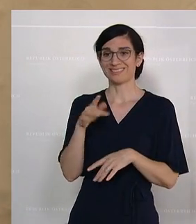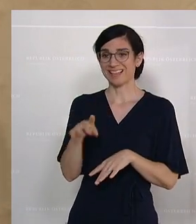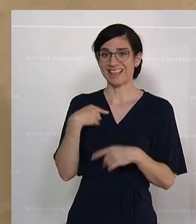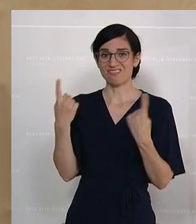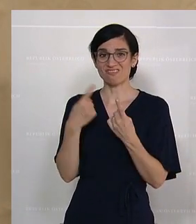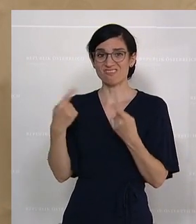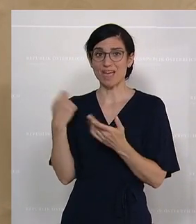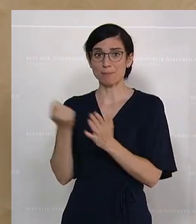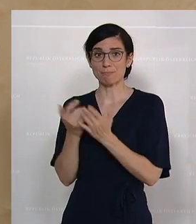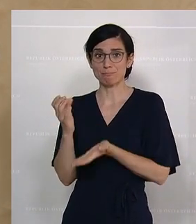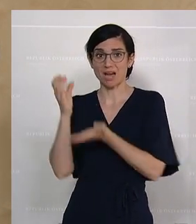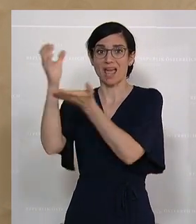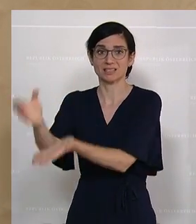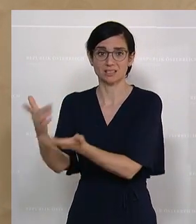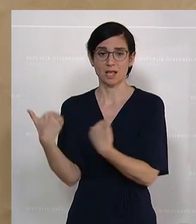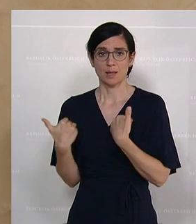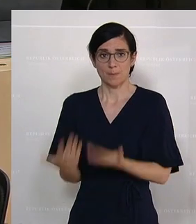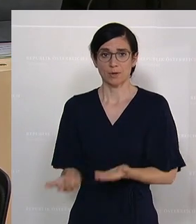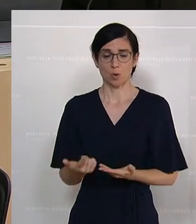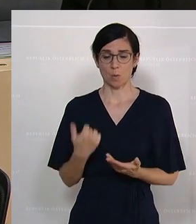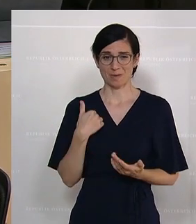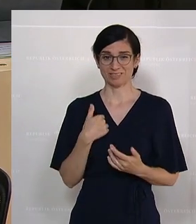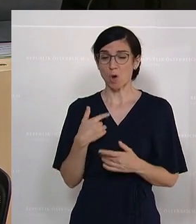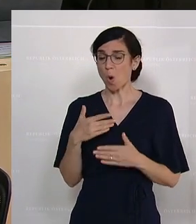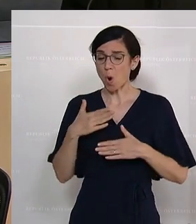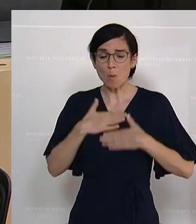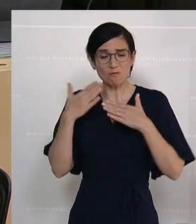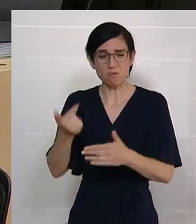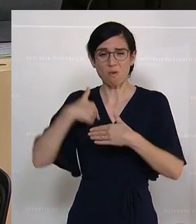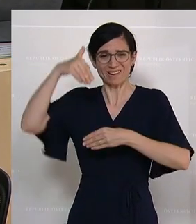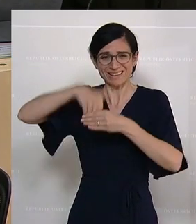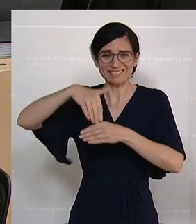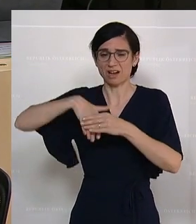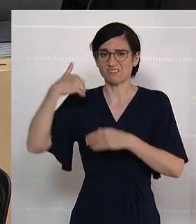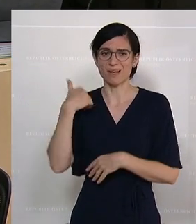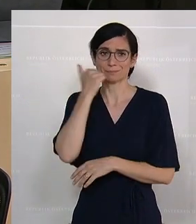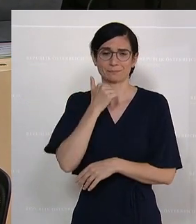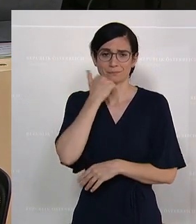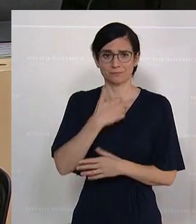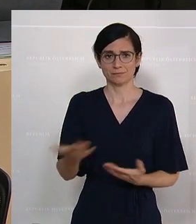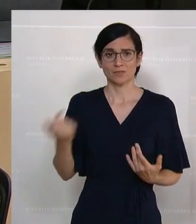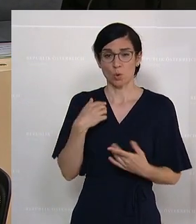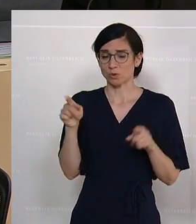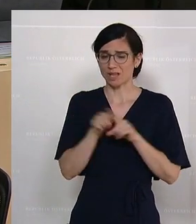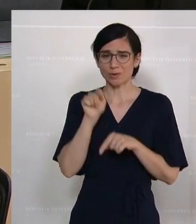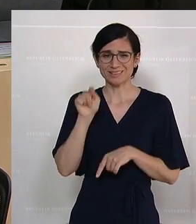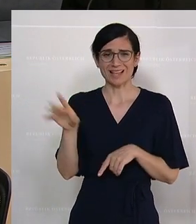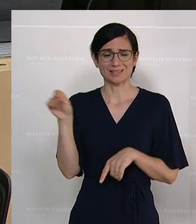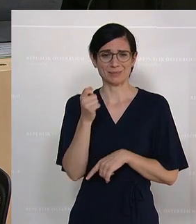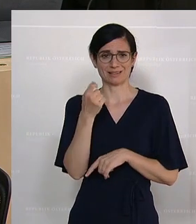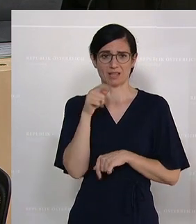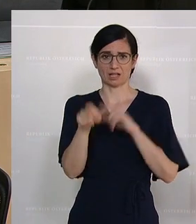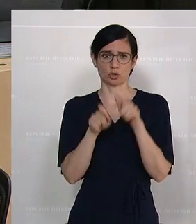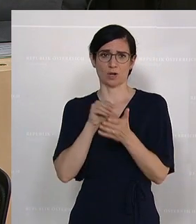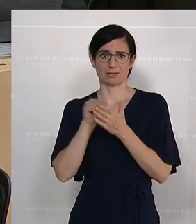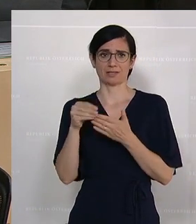abgeholt war auch das hat diese agentur gemacht sehr geehrte damen und herren und auch das vermutlich mit den geldern der steuerzahler und ganz sicherlich nicht mit den geldern